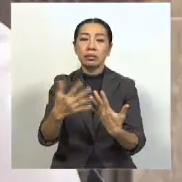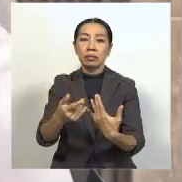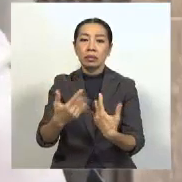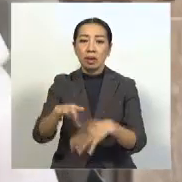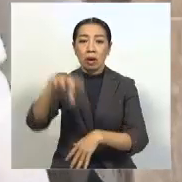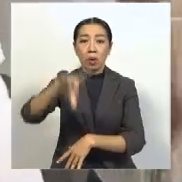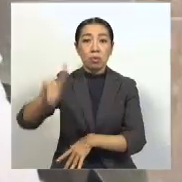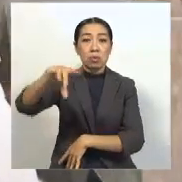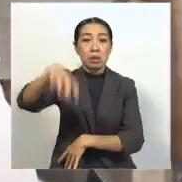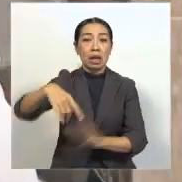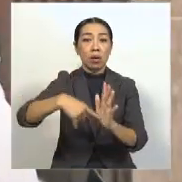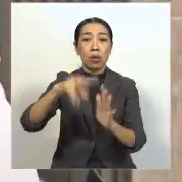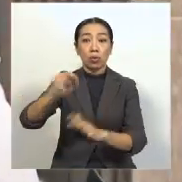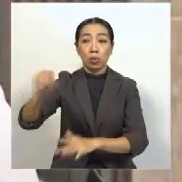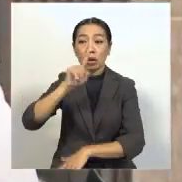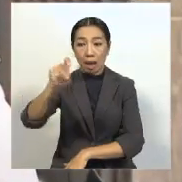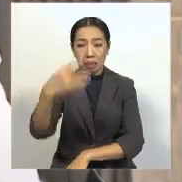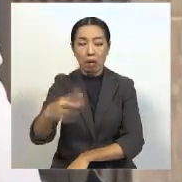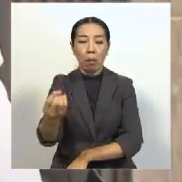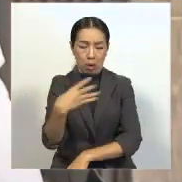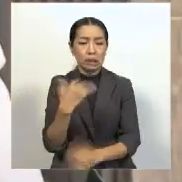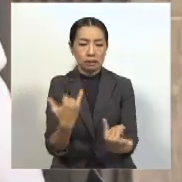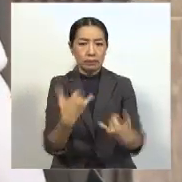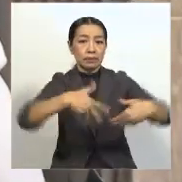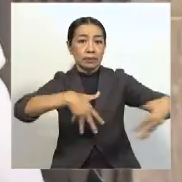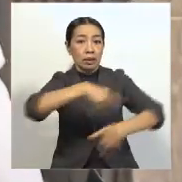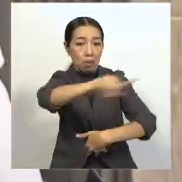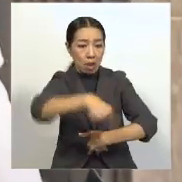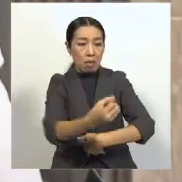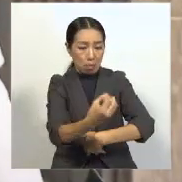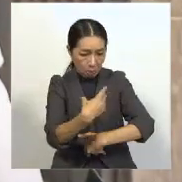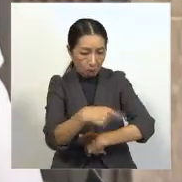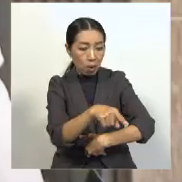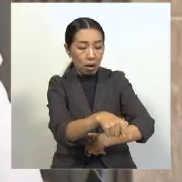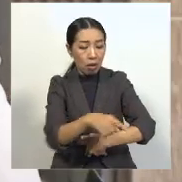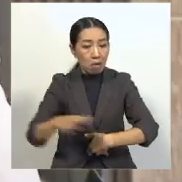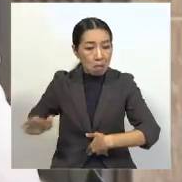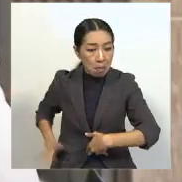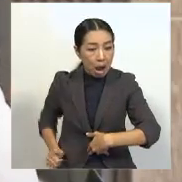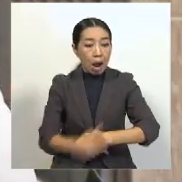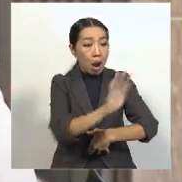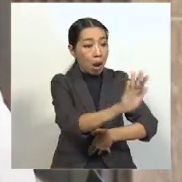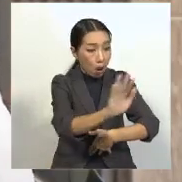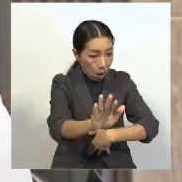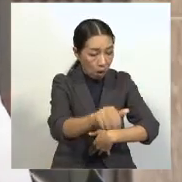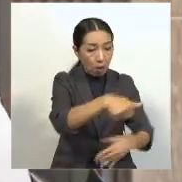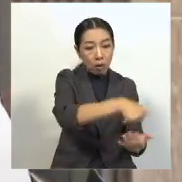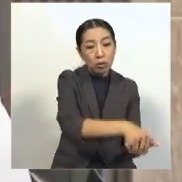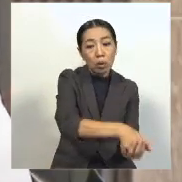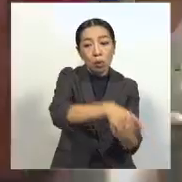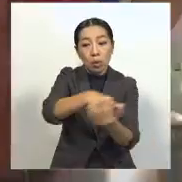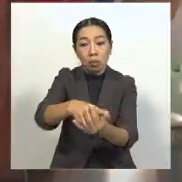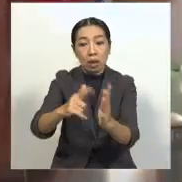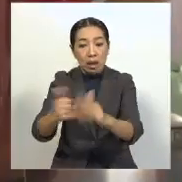มัยปศุสัตว์จังหวัดนนทบุรีเองก็บอกว่าหลังจากที่ชาวบ้านเนี่ยนะคะบอกว่าจะไปพาสุนัขของตัวเองเนี่ยไปให้บริการฉีดวัค